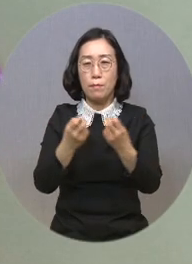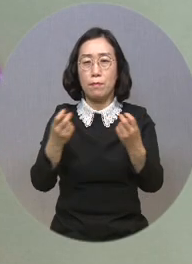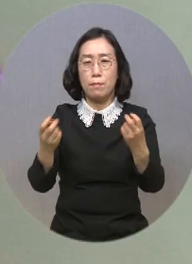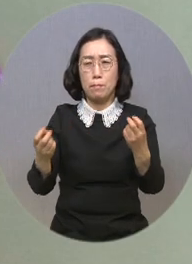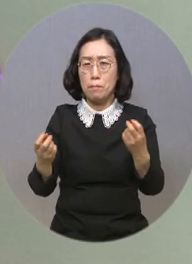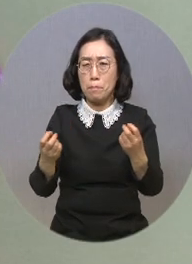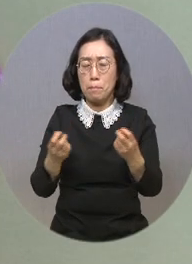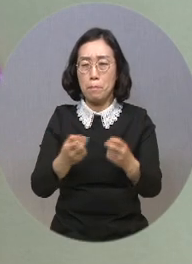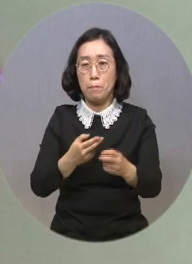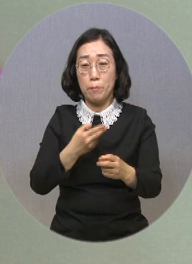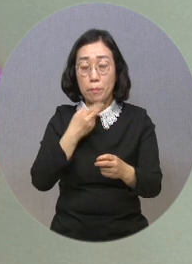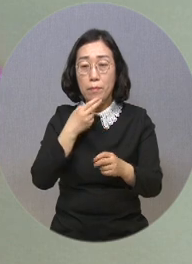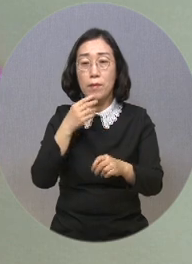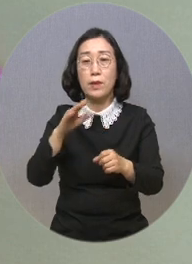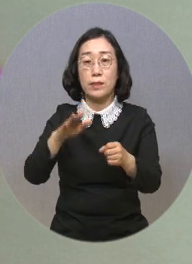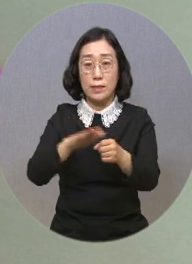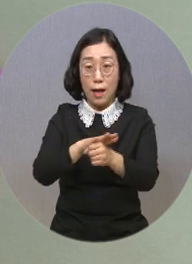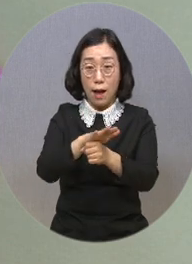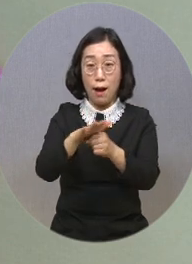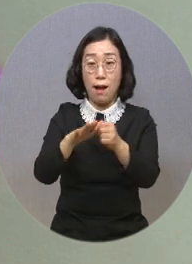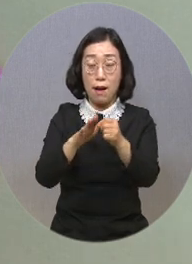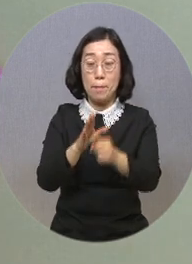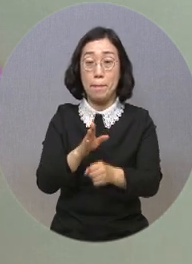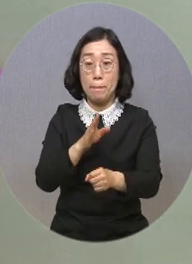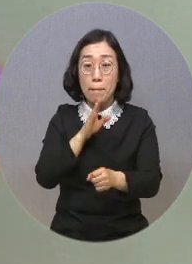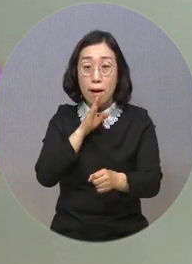없는 사랑이라면